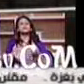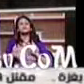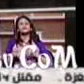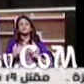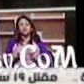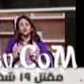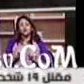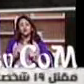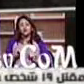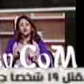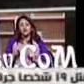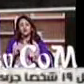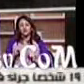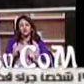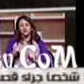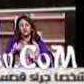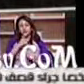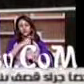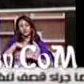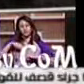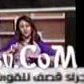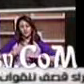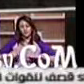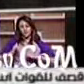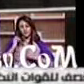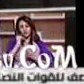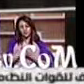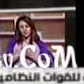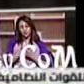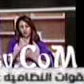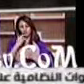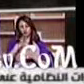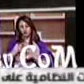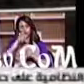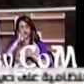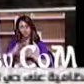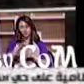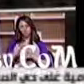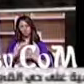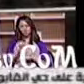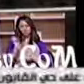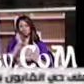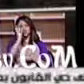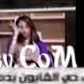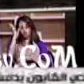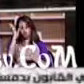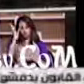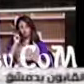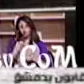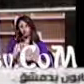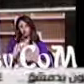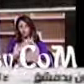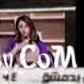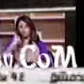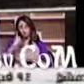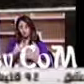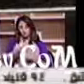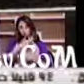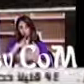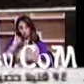بصدور قرار السيد رئيس الدايره حجز العضيه لمطلب الحكم باكر وخروج المحامين